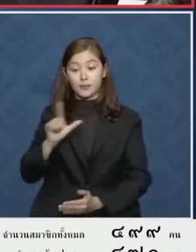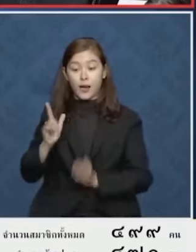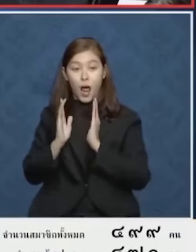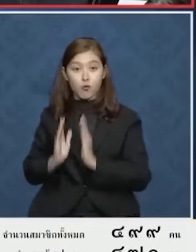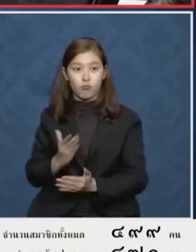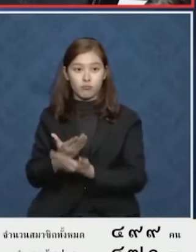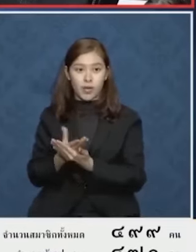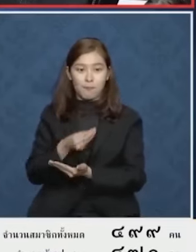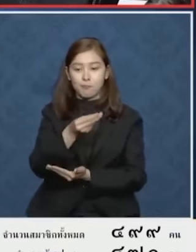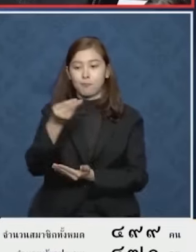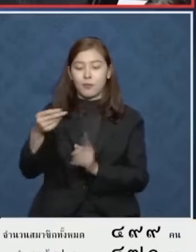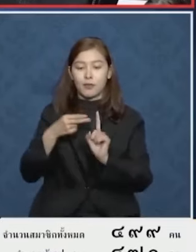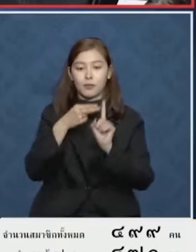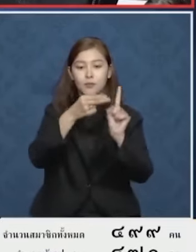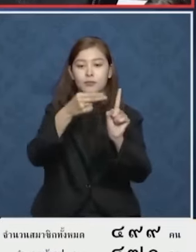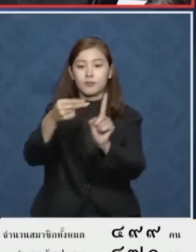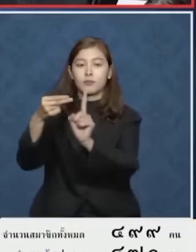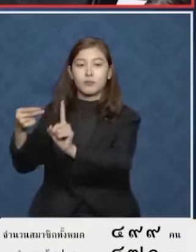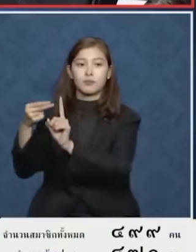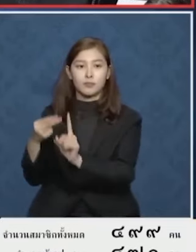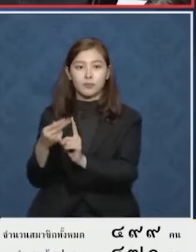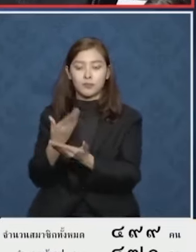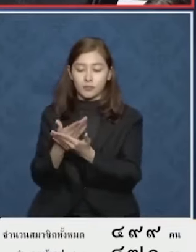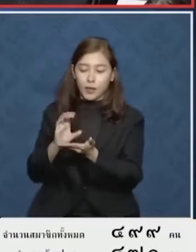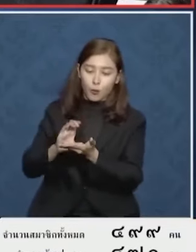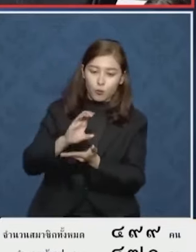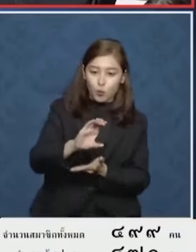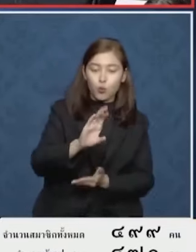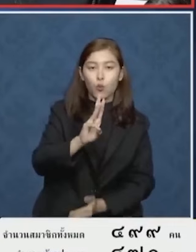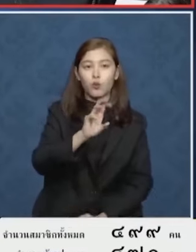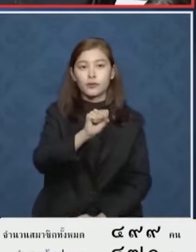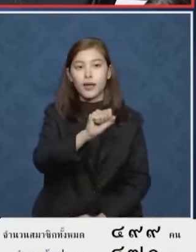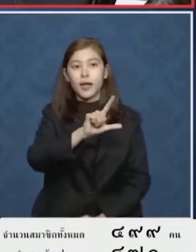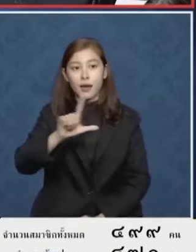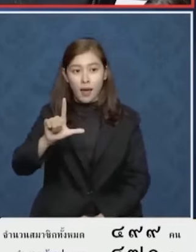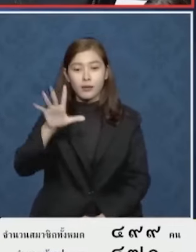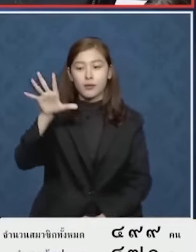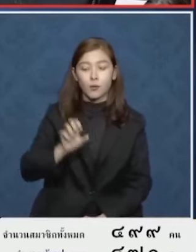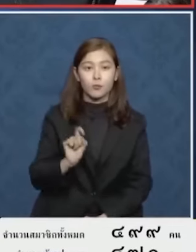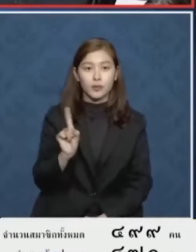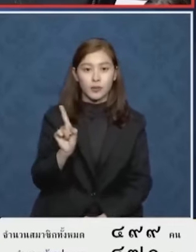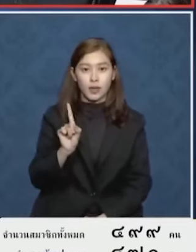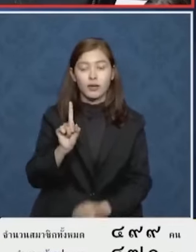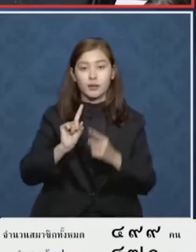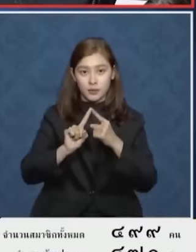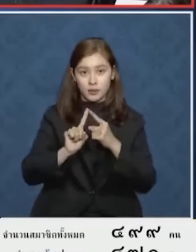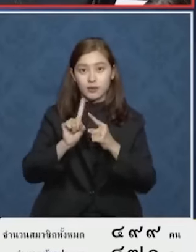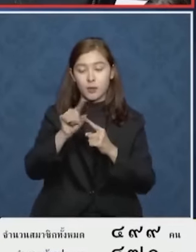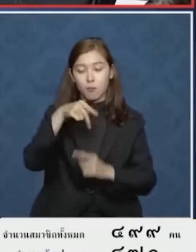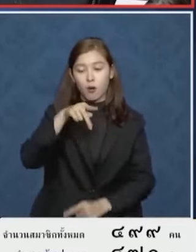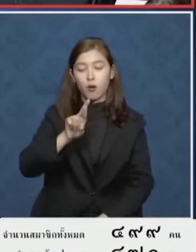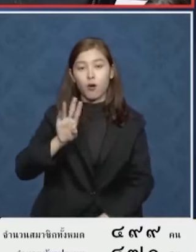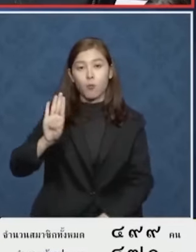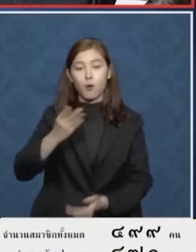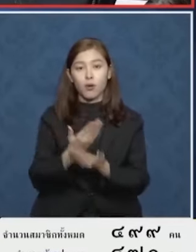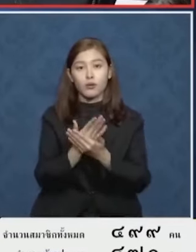นเพิ่มขีดความสามารถในการแข่งขันอีก100,000 ล้านบาทโดยจะใช้เงินมาจาก2 แหล่งแหล่งแรกก็คือพ.ร.บ.เงินกู้500,000 ล้านและง